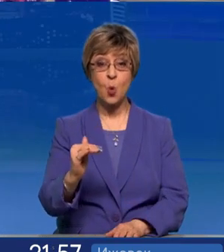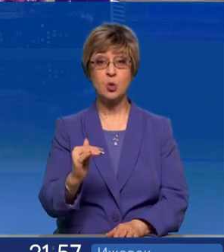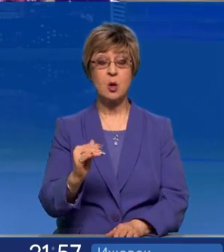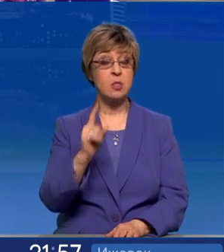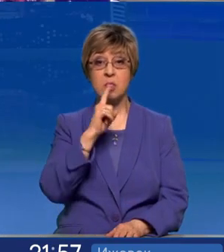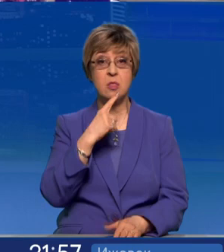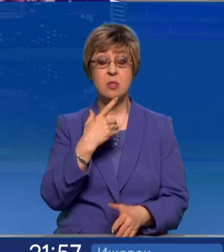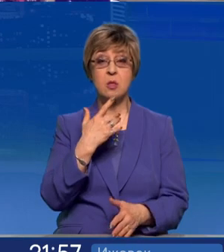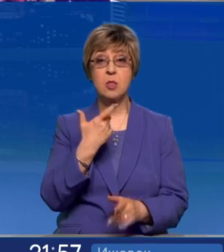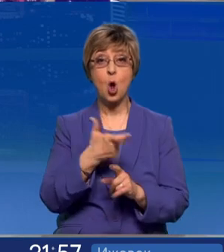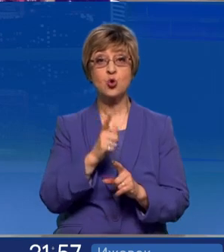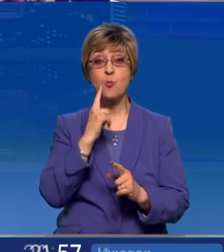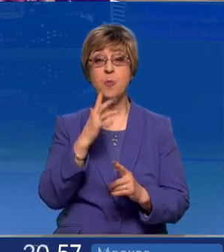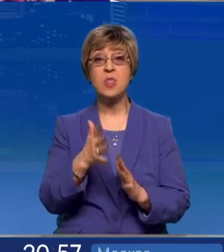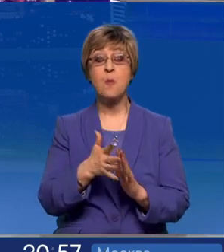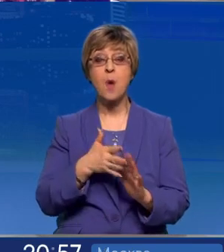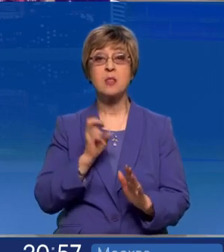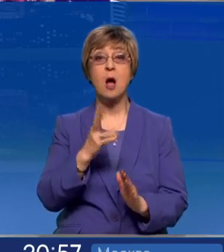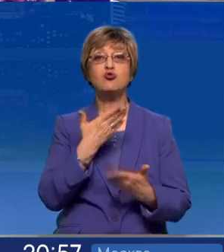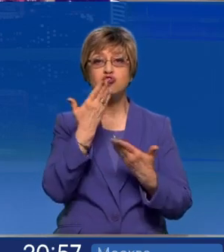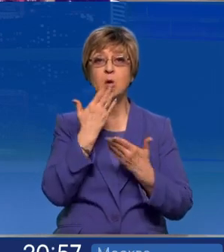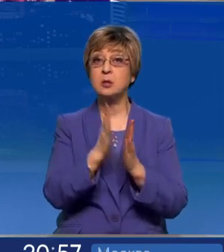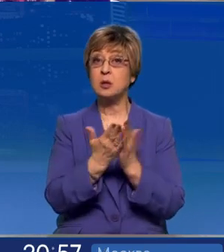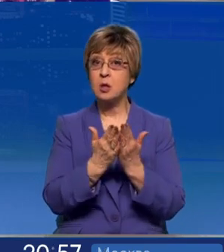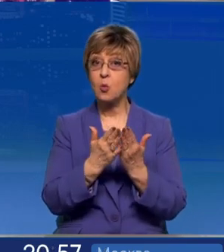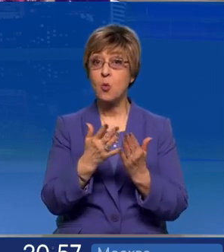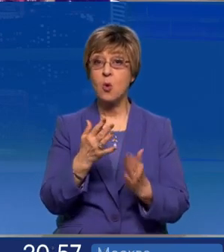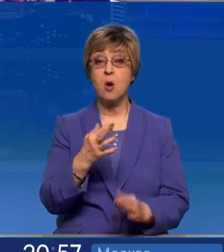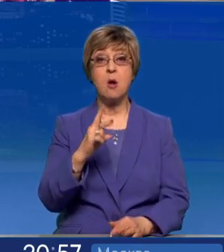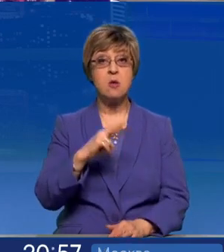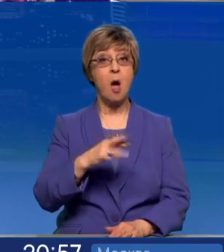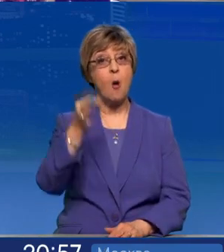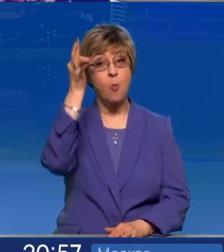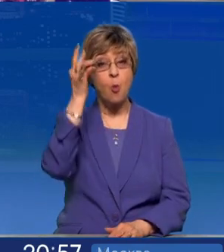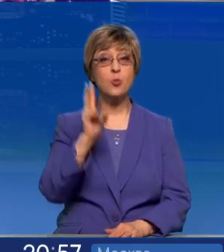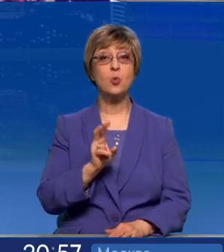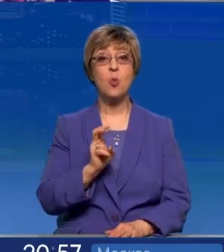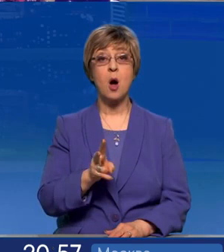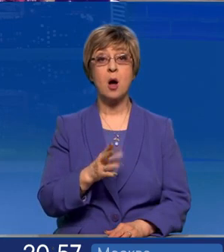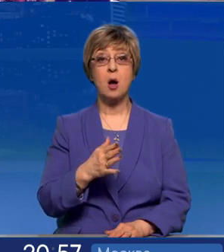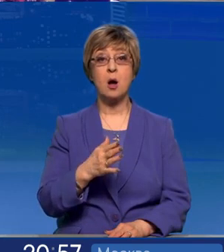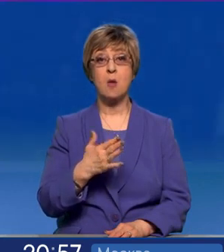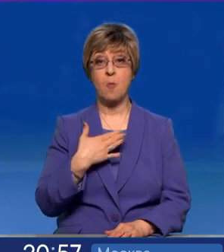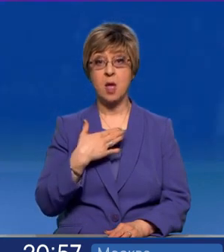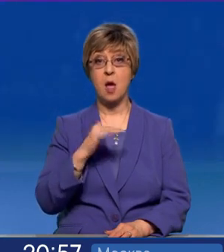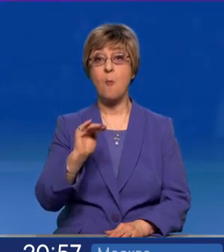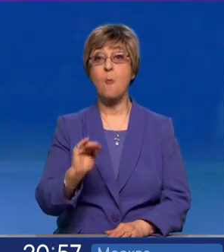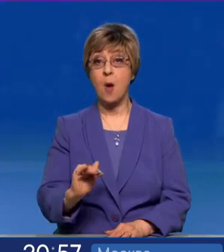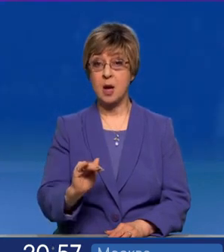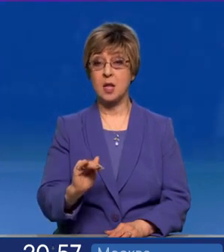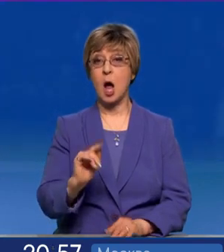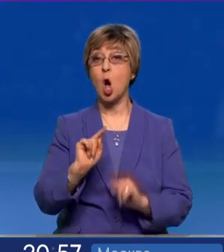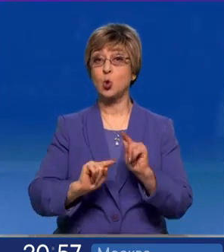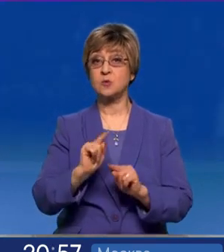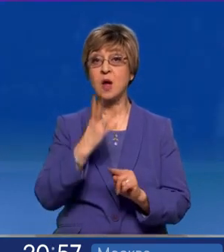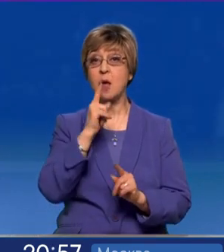понимает, там, как книжку читать. Потому что я помню, как там, моя маленькая родственница, когда ей подарили